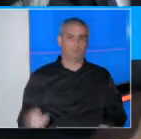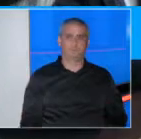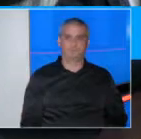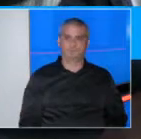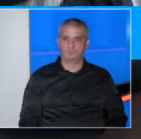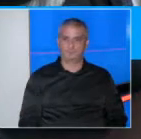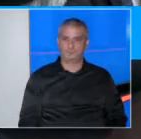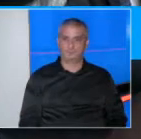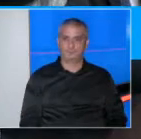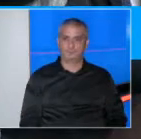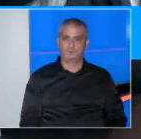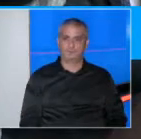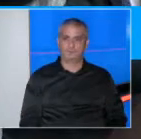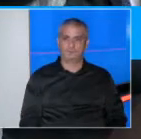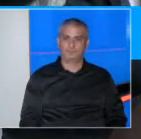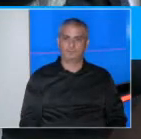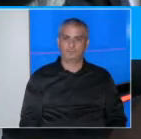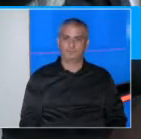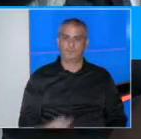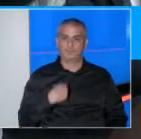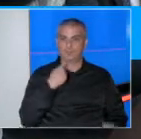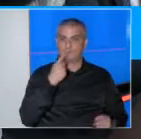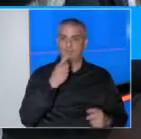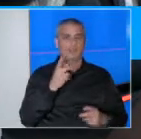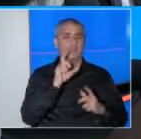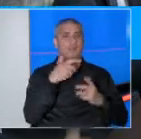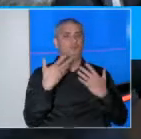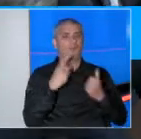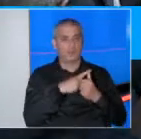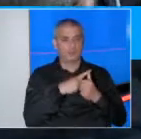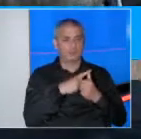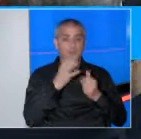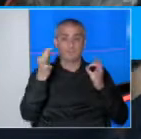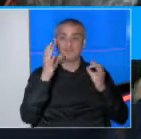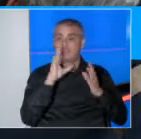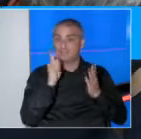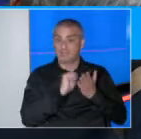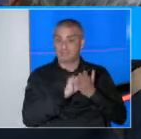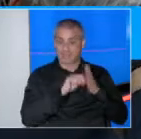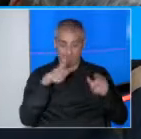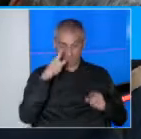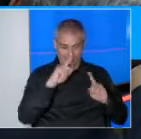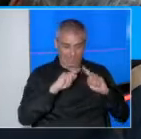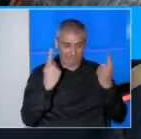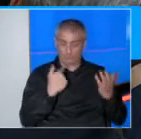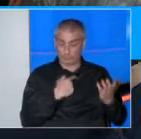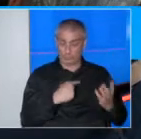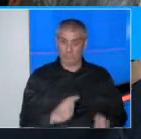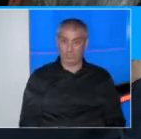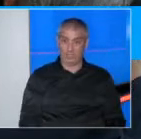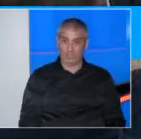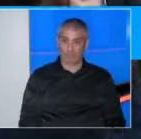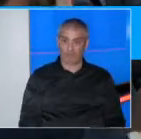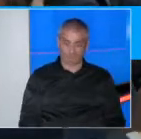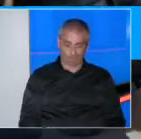אומר לך שעוד הפריפריה, הרשויות החלשות, אם חלילה הממשלה ההזויה הזאת